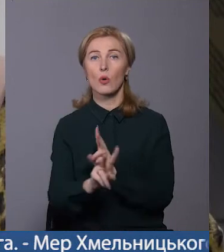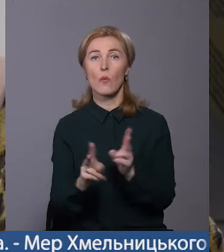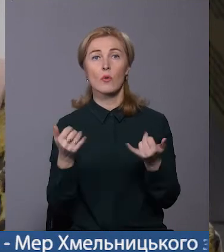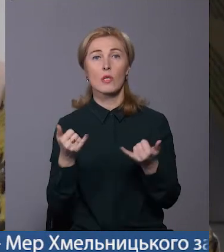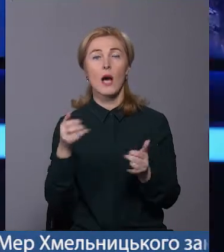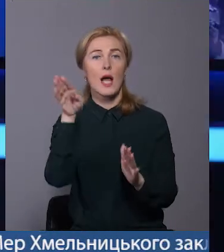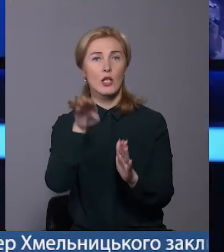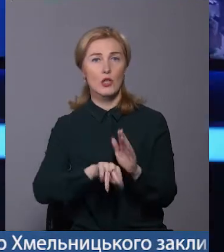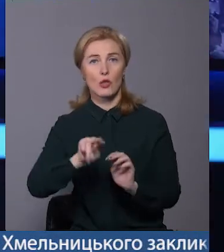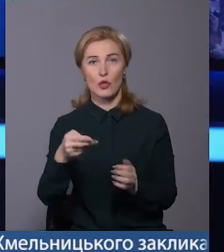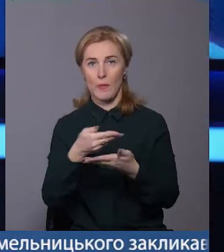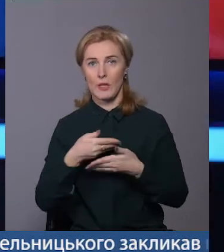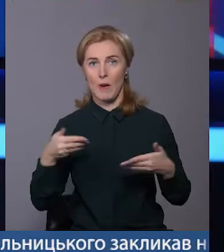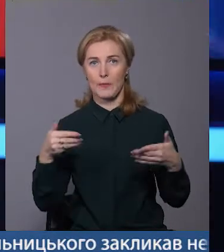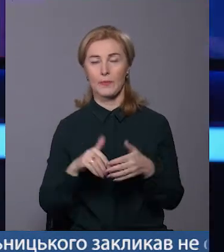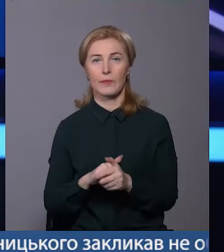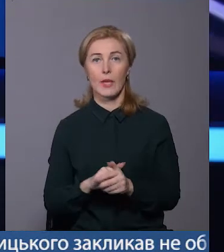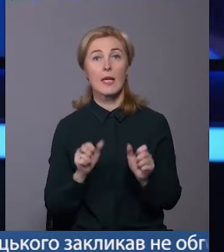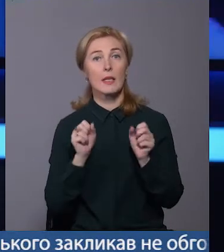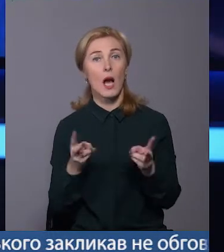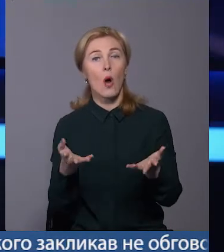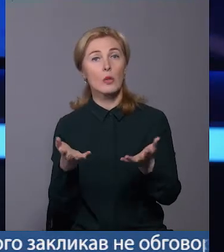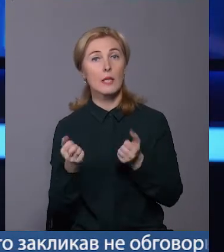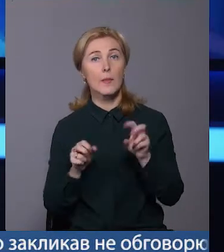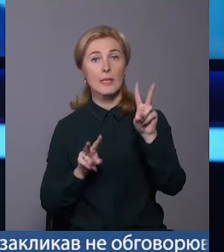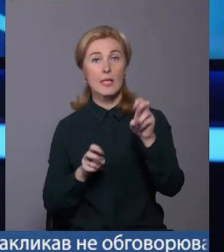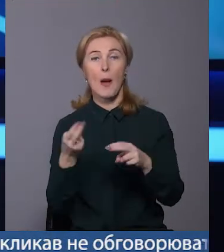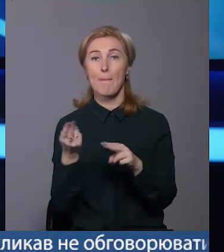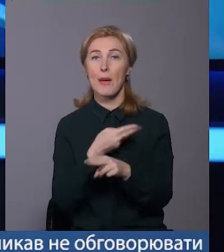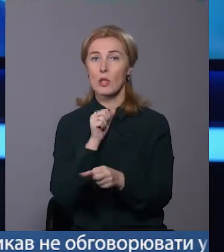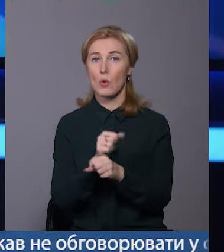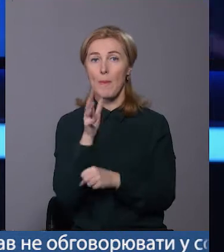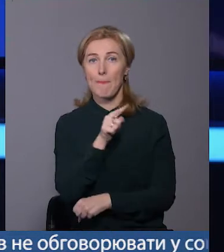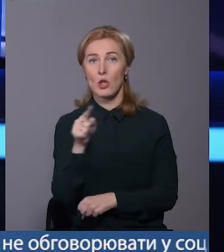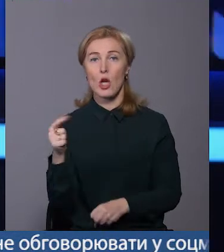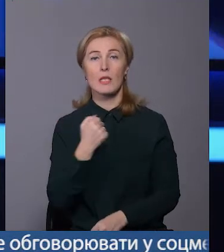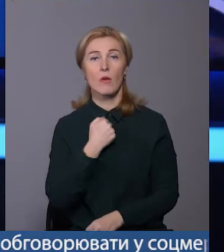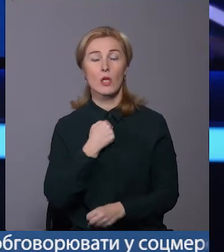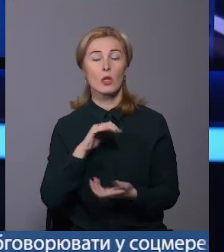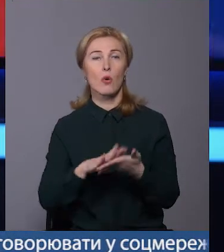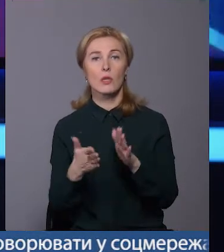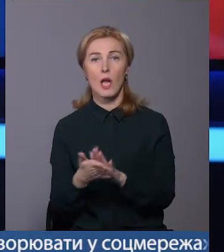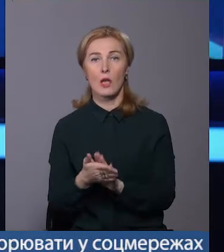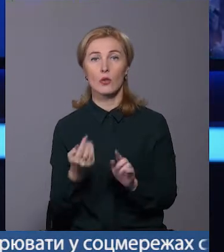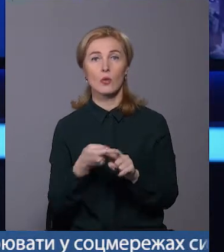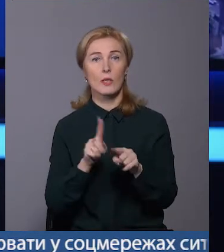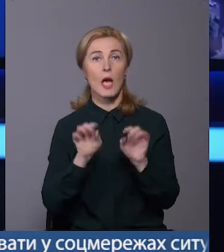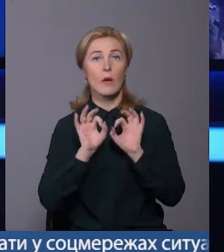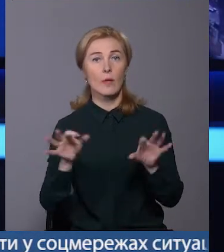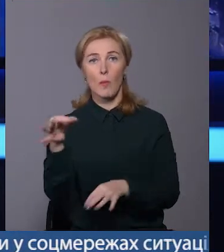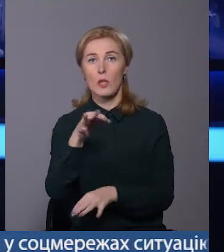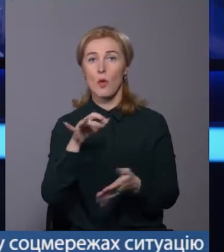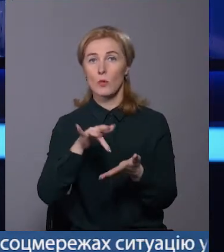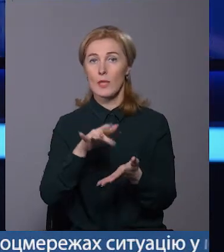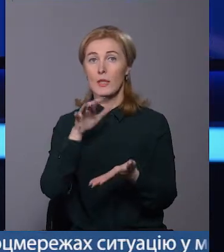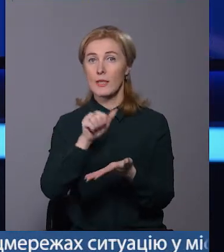гірше, ніж нам. Як отримати статус безробітного під час воєнного стану? Це роз'яснили в обласному